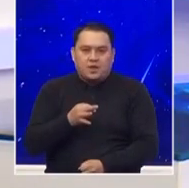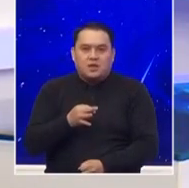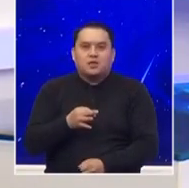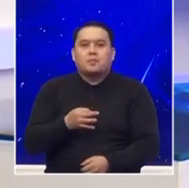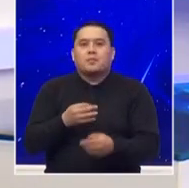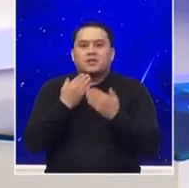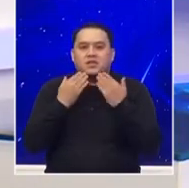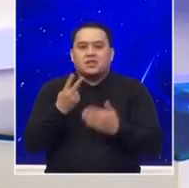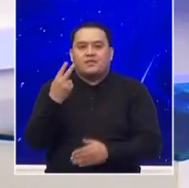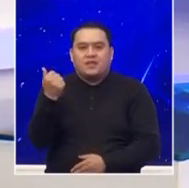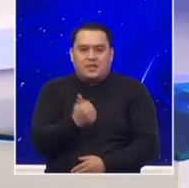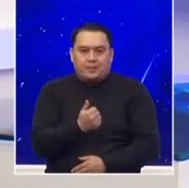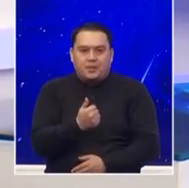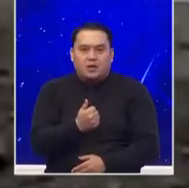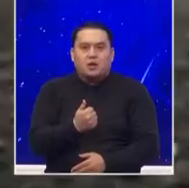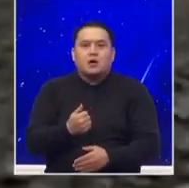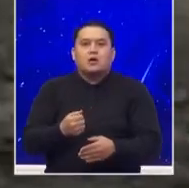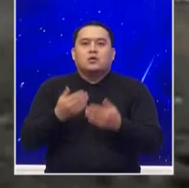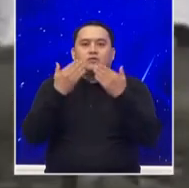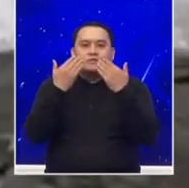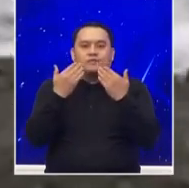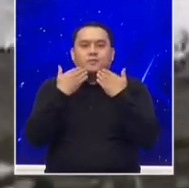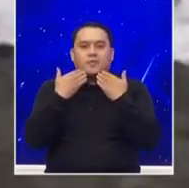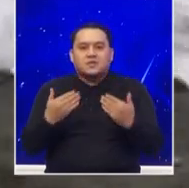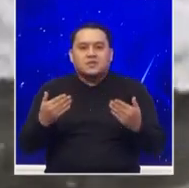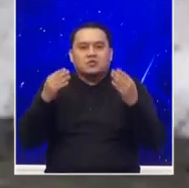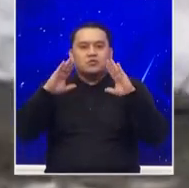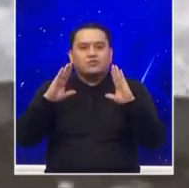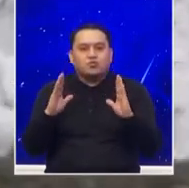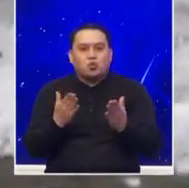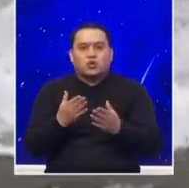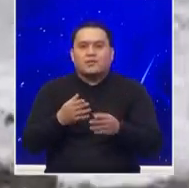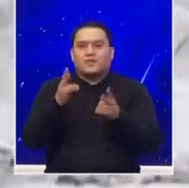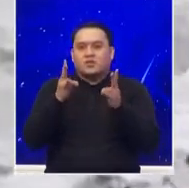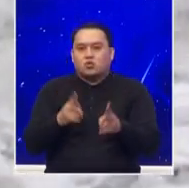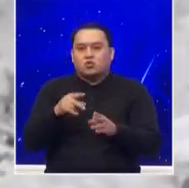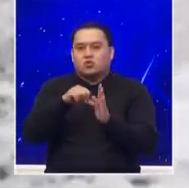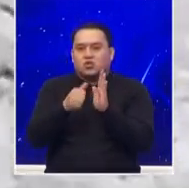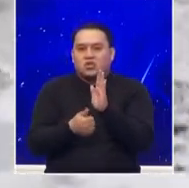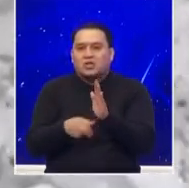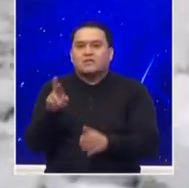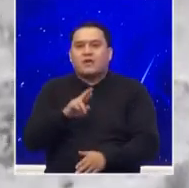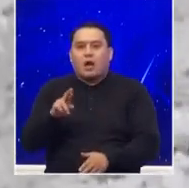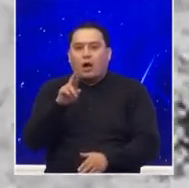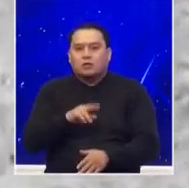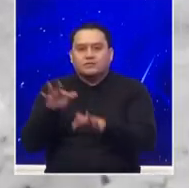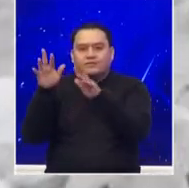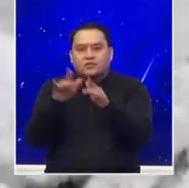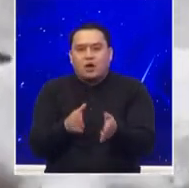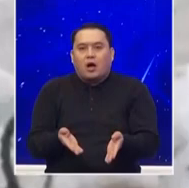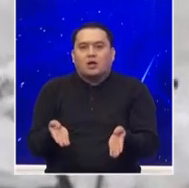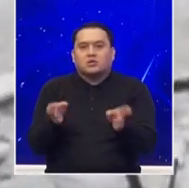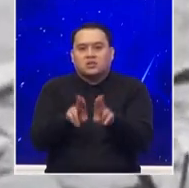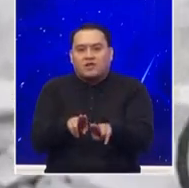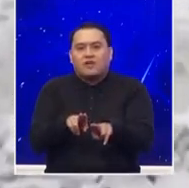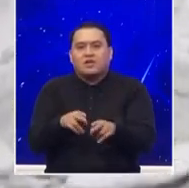за последние две недели. Так, последний случай произошел 16 января. На 130-м километре трассы в снежном заносе застряли